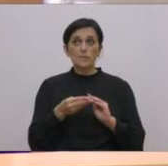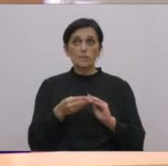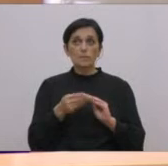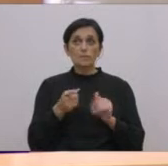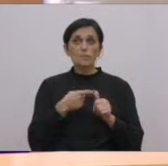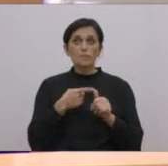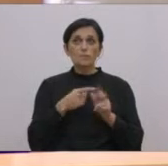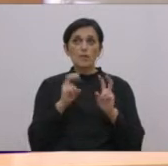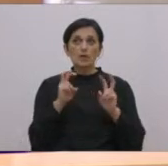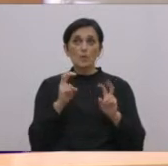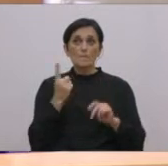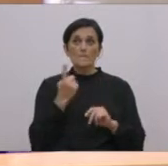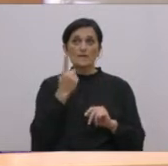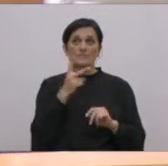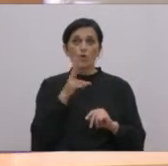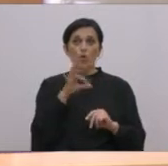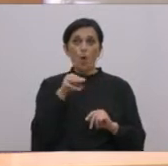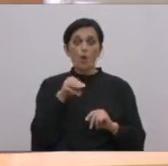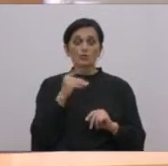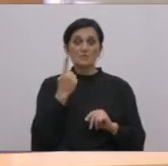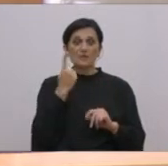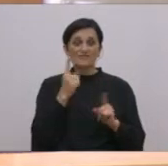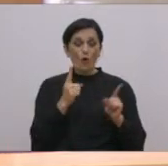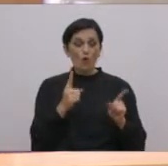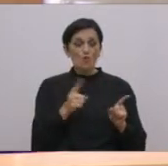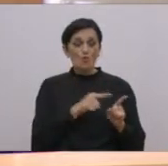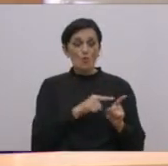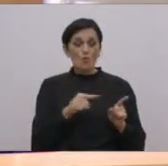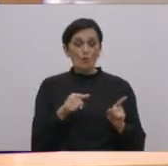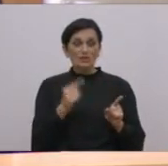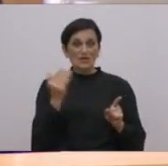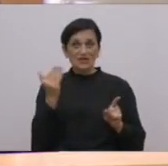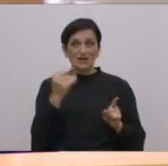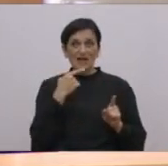ეგრეთ წოდებული პირველი ლოტი, ანუ პირველი მონაკვეთი, როგორც თქვენ ეძახით, ხო?